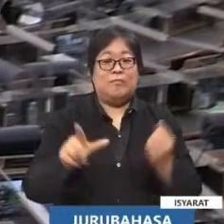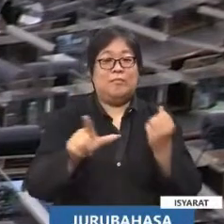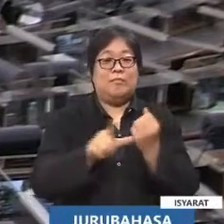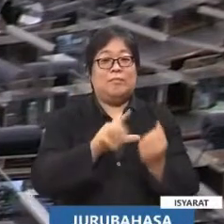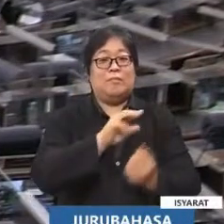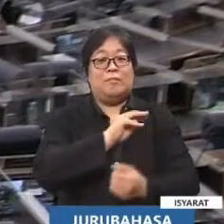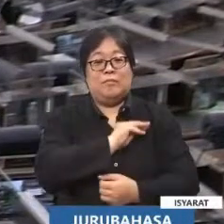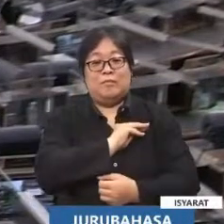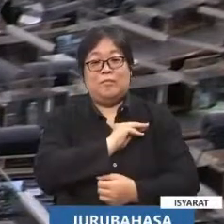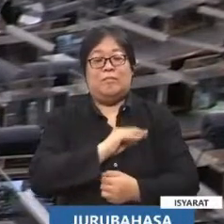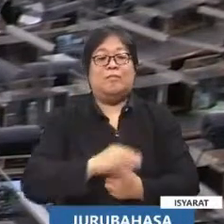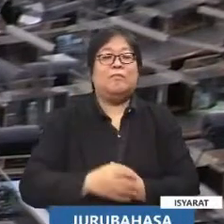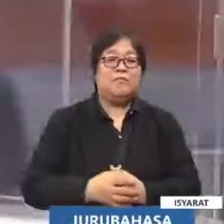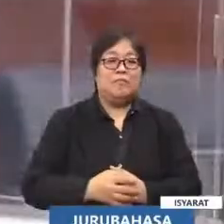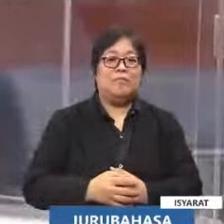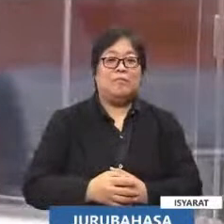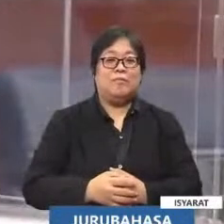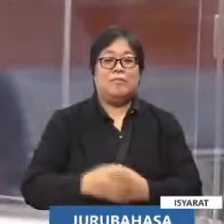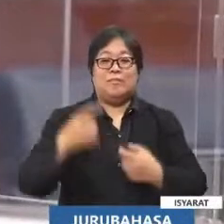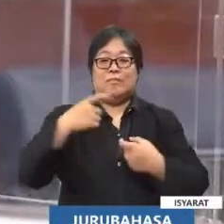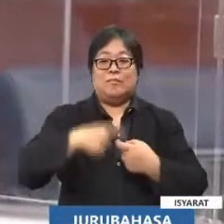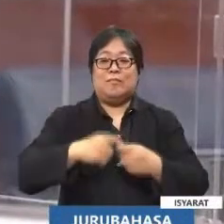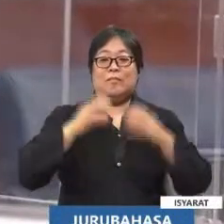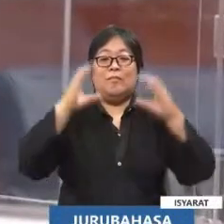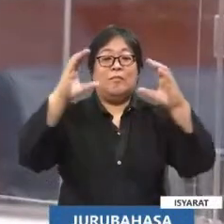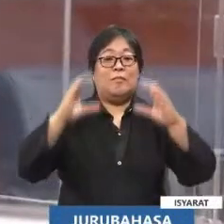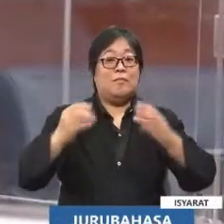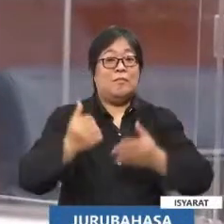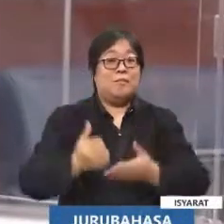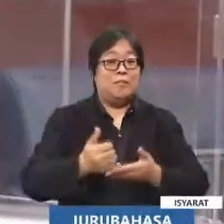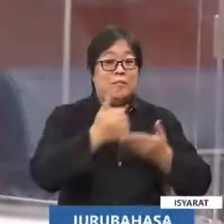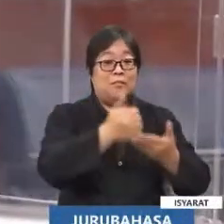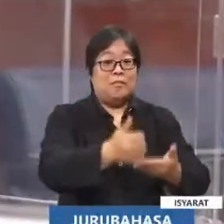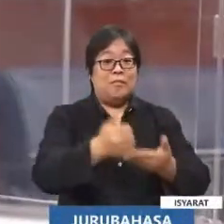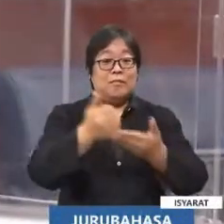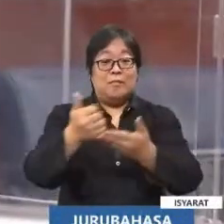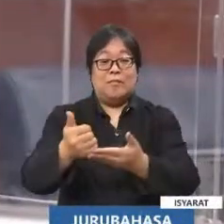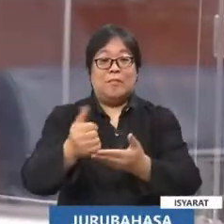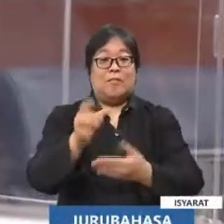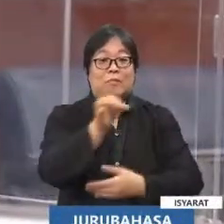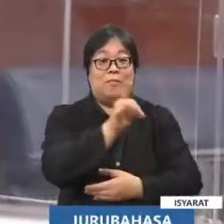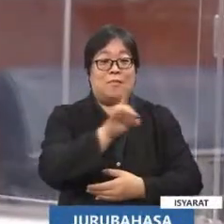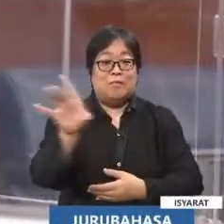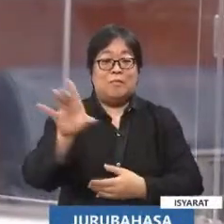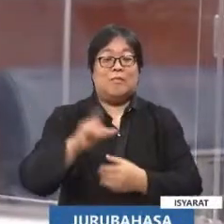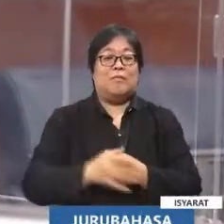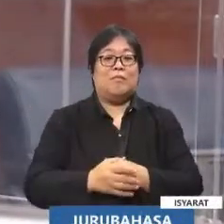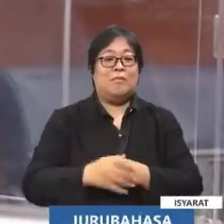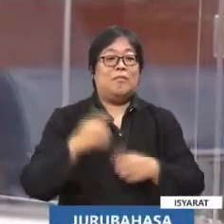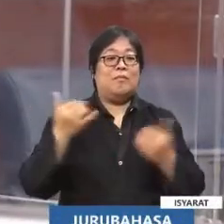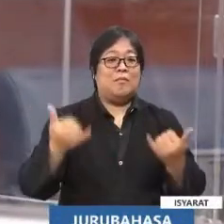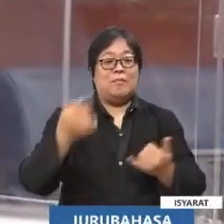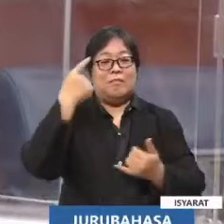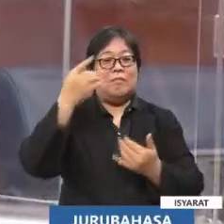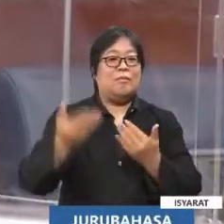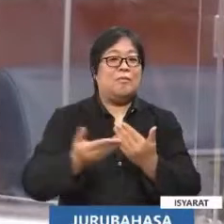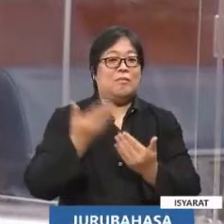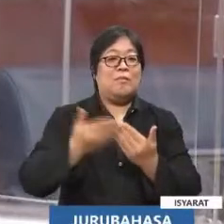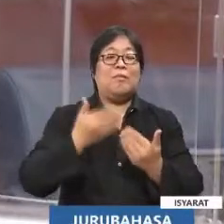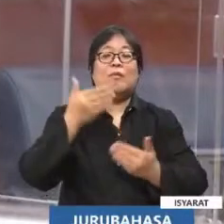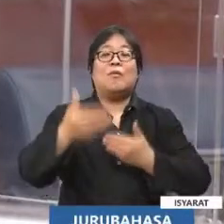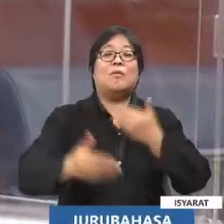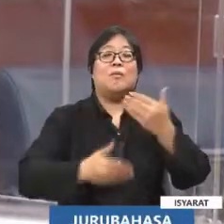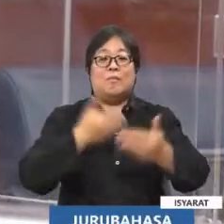Timbalan Menteri tadi berkenaan dengan langkah-langkah ataupun bantuan-bantuan one off, bantuan semasa seperti memudahkan